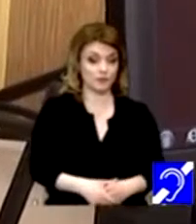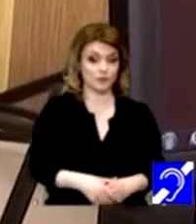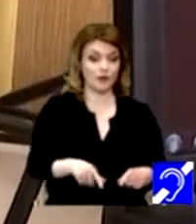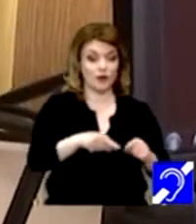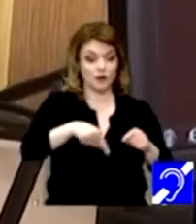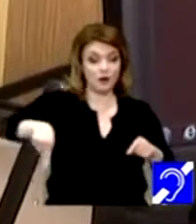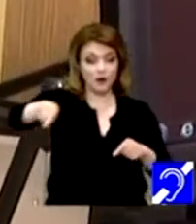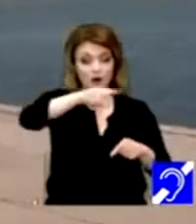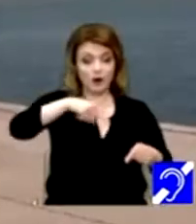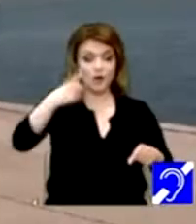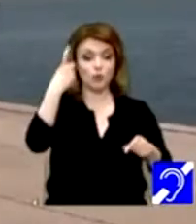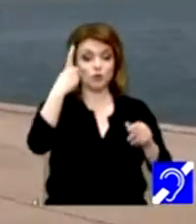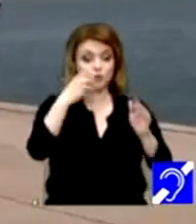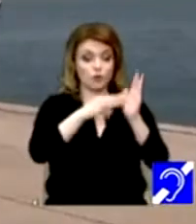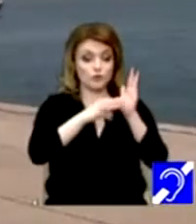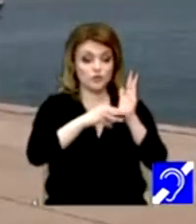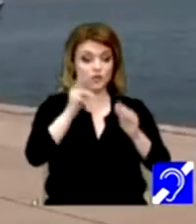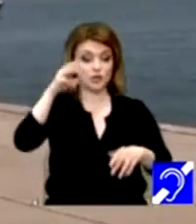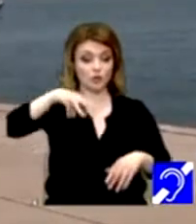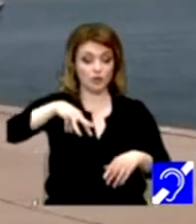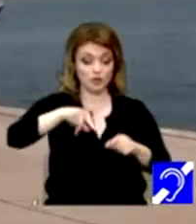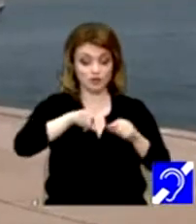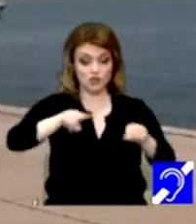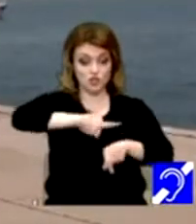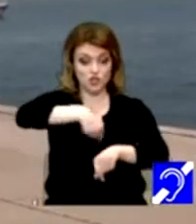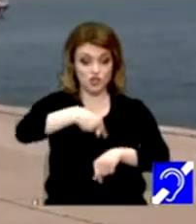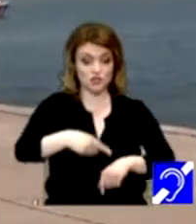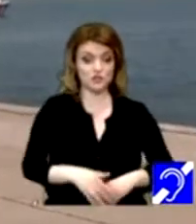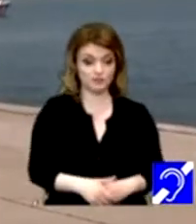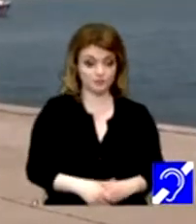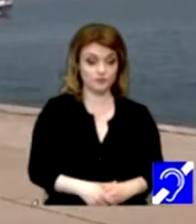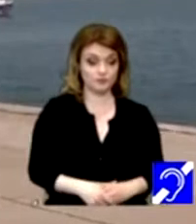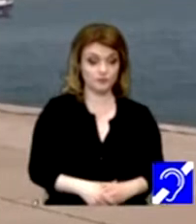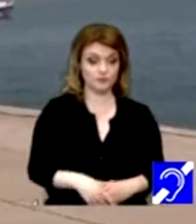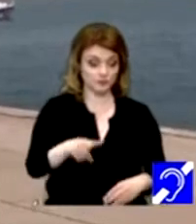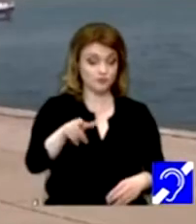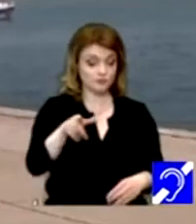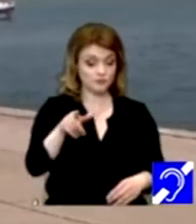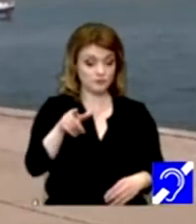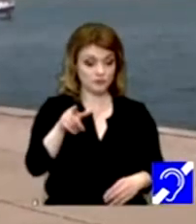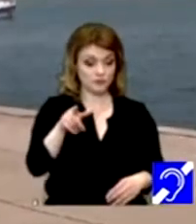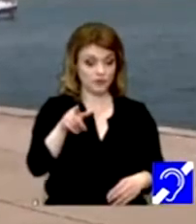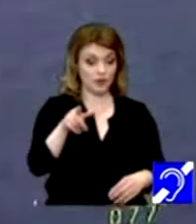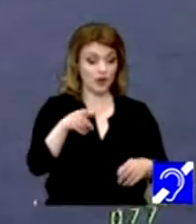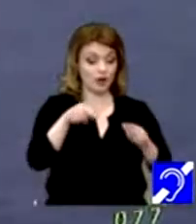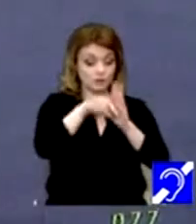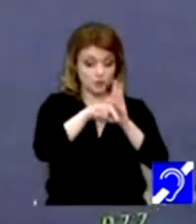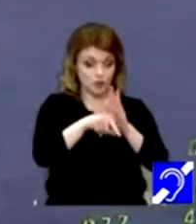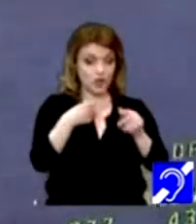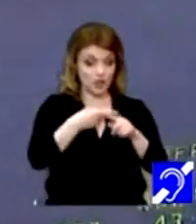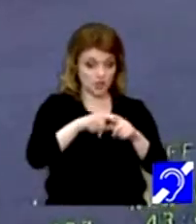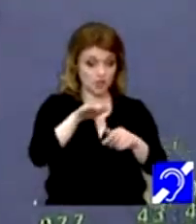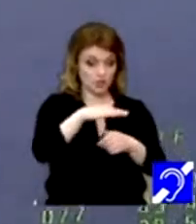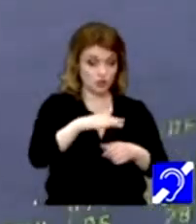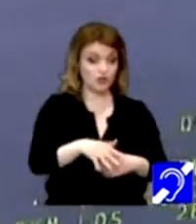180 de kilometri pe oră. Datele și informațiile pe care dronele poate colecta cu ajutorul sistemelor aflate la bordul acesteia ajung în